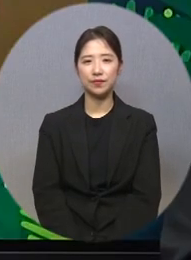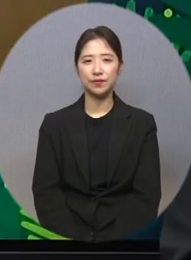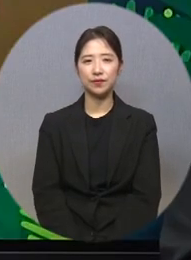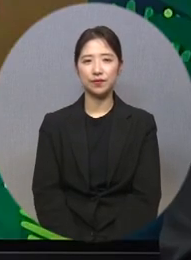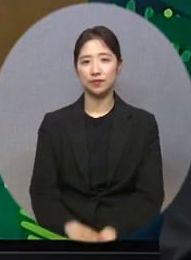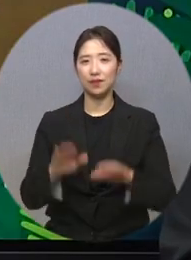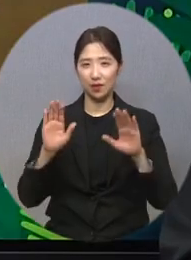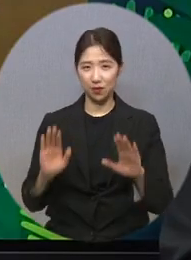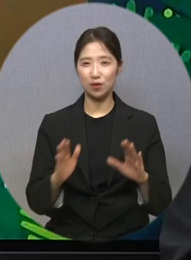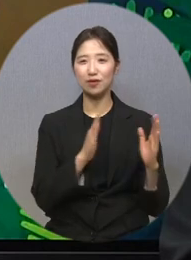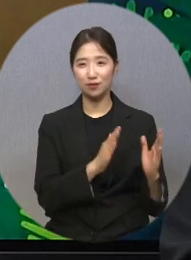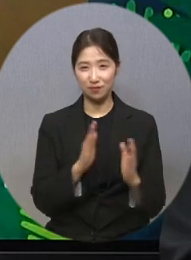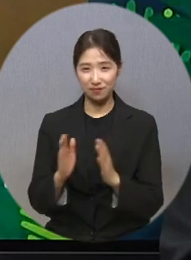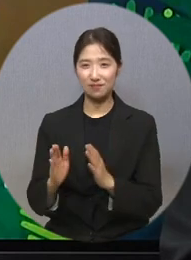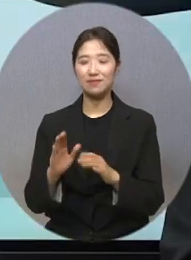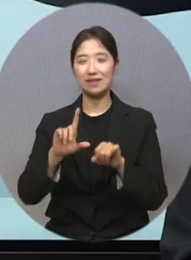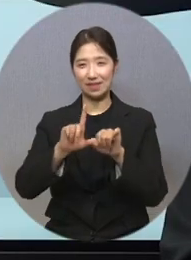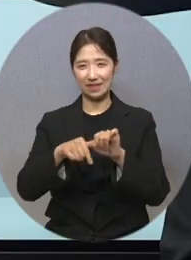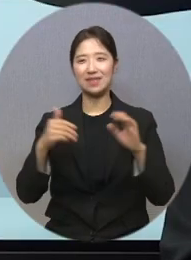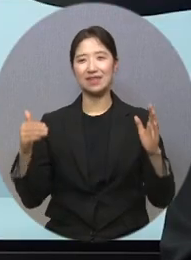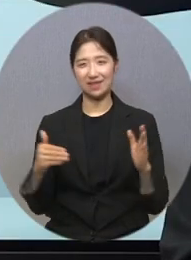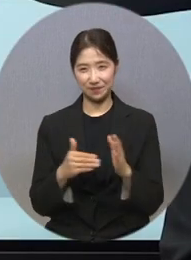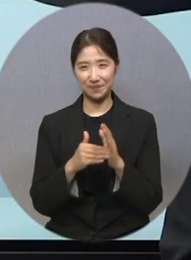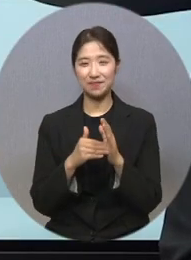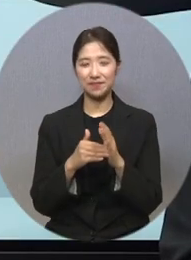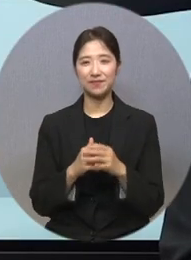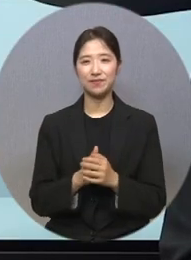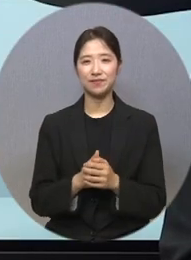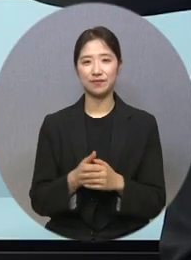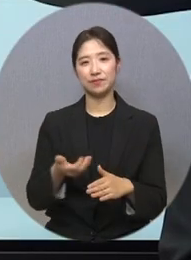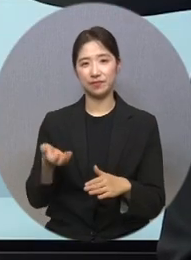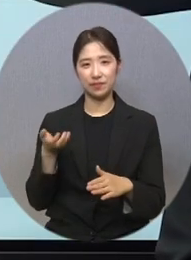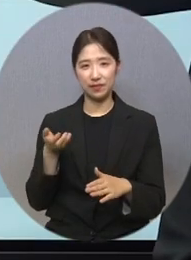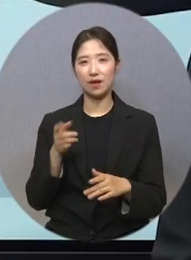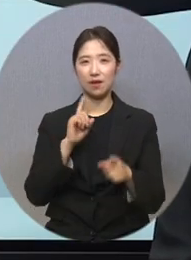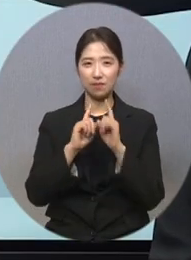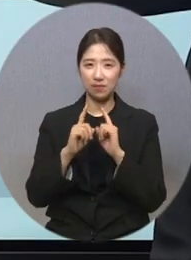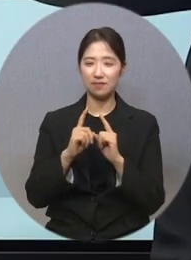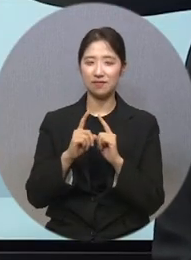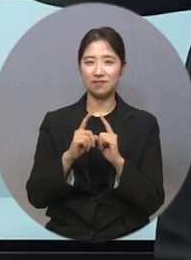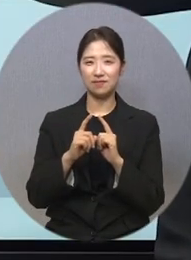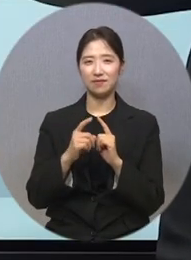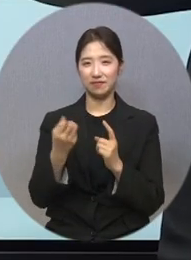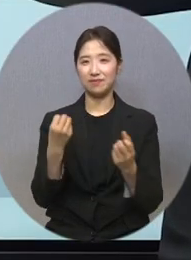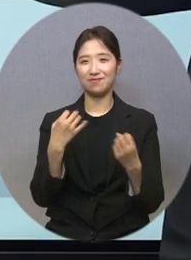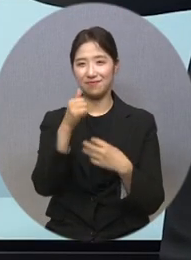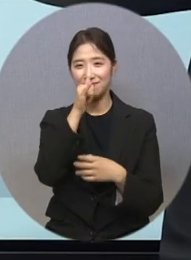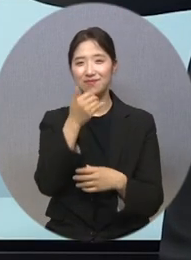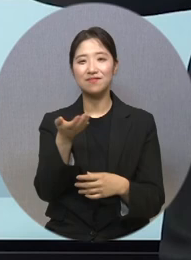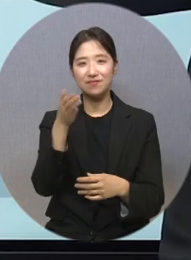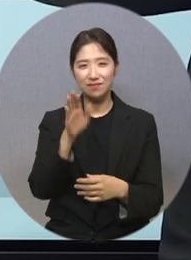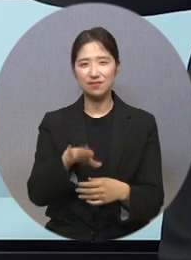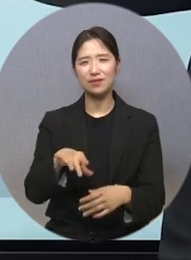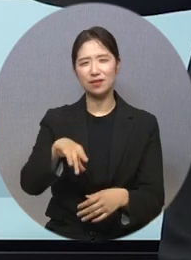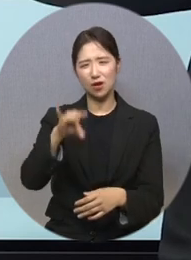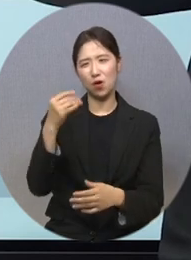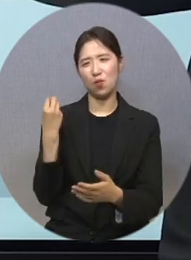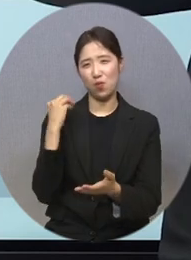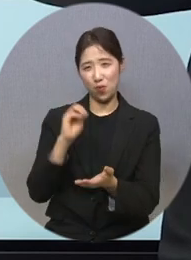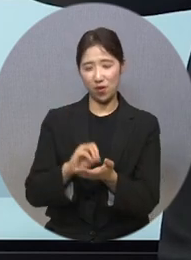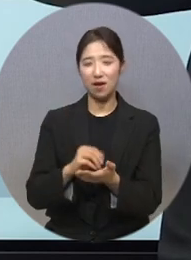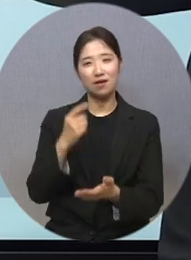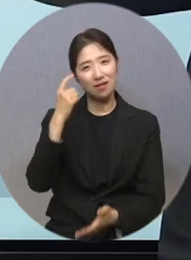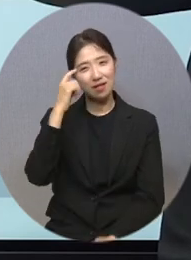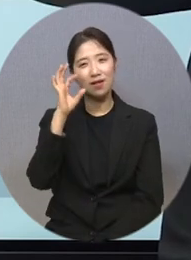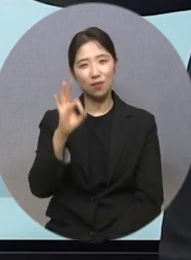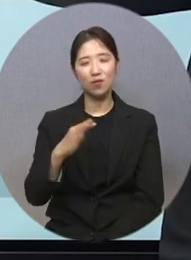아, 오늘 준비한 시간 이제 마무리해야 될 것 같습니다. 아까 말씀이 좀 나왔었는데요. 이 처음으로 다시 돌아가 보면